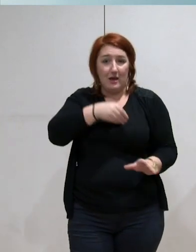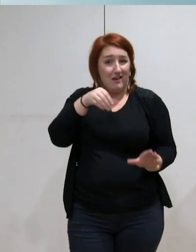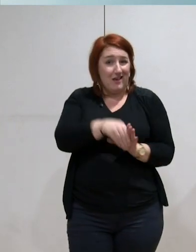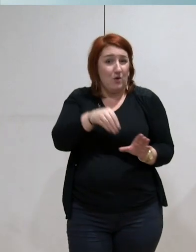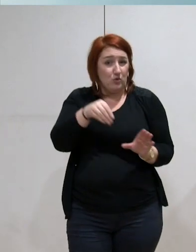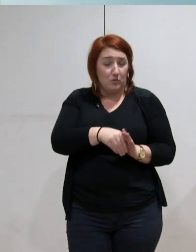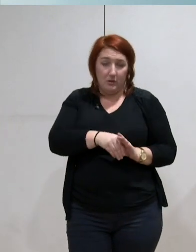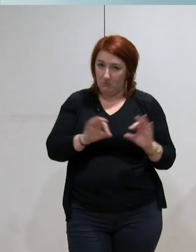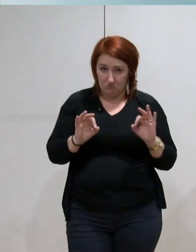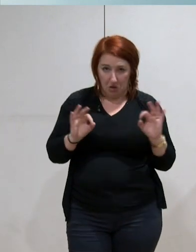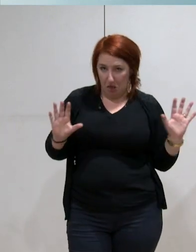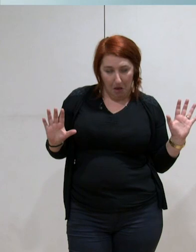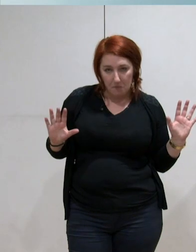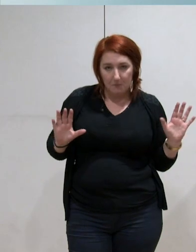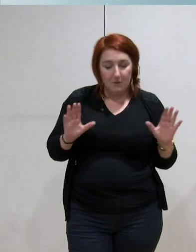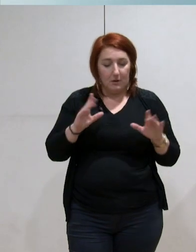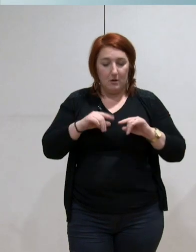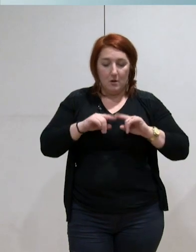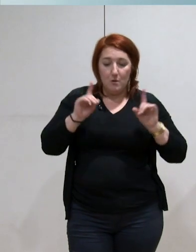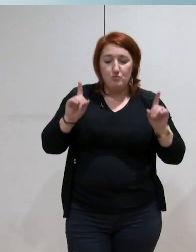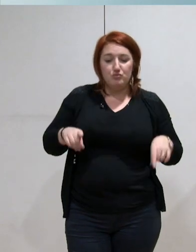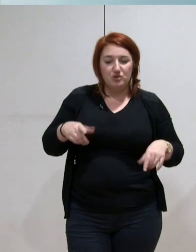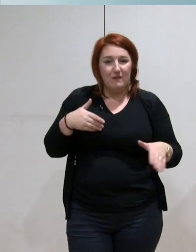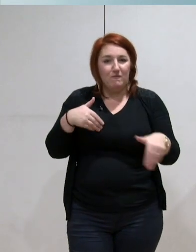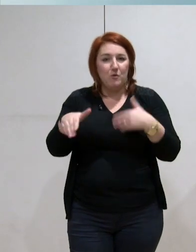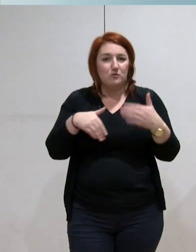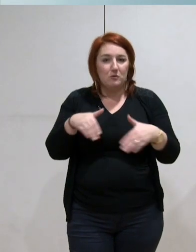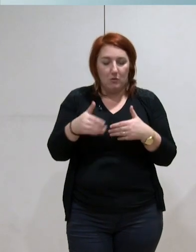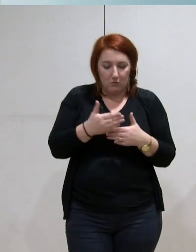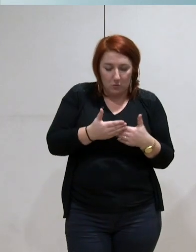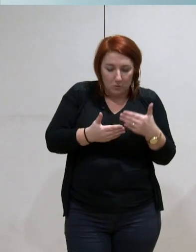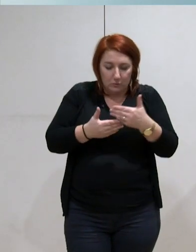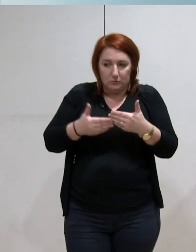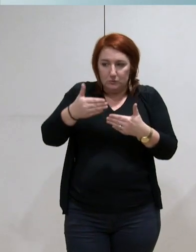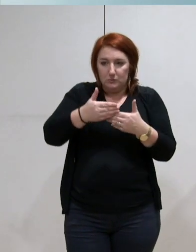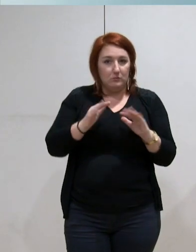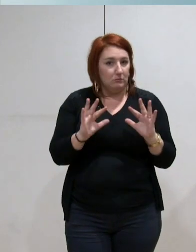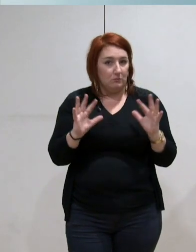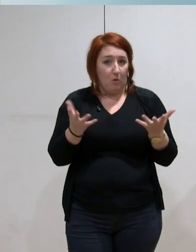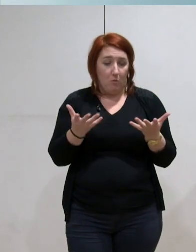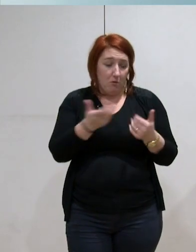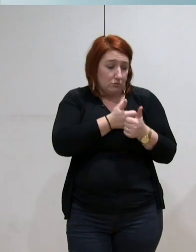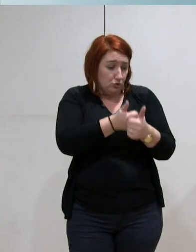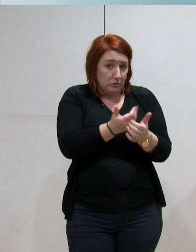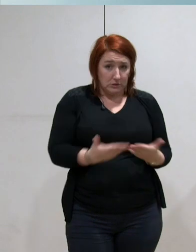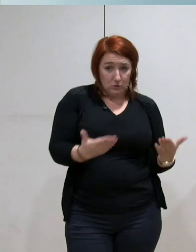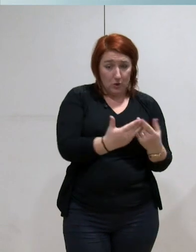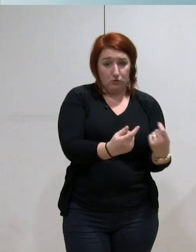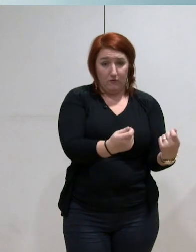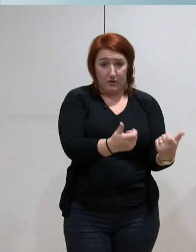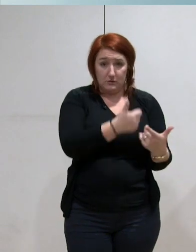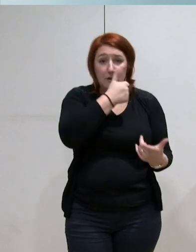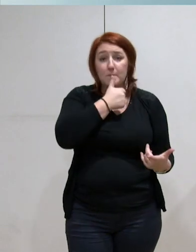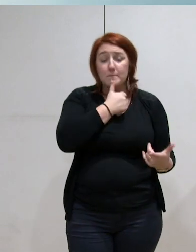nous avons un budget fonctionnement qui a été construit avec les contraintes que l'on connaît tous